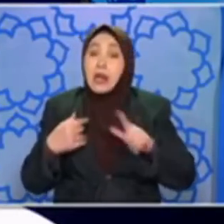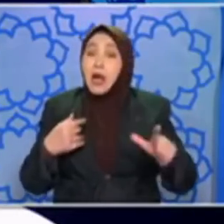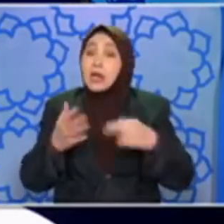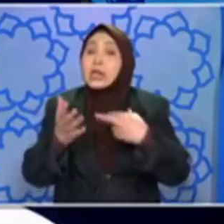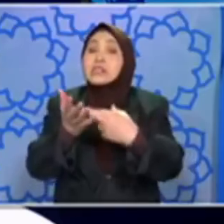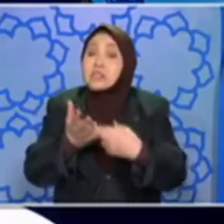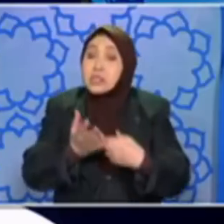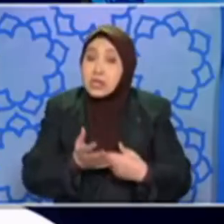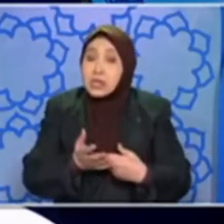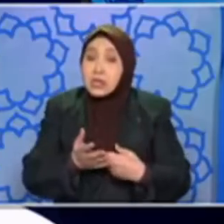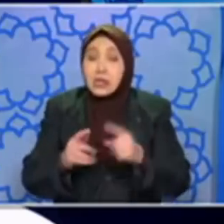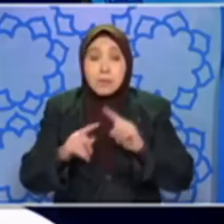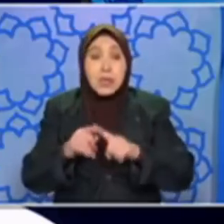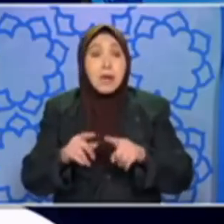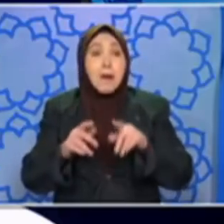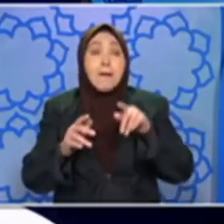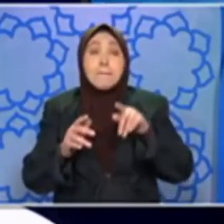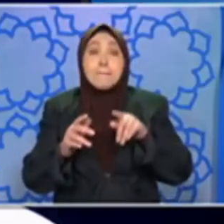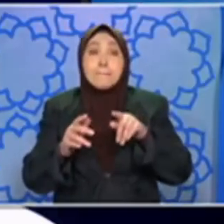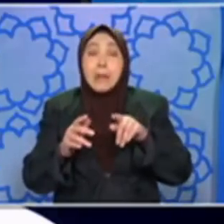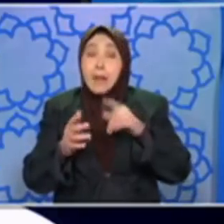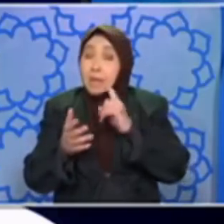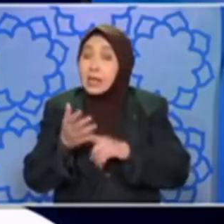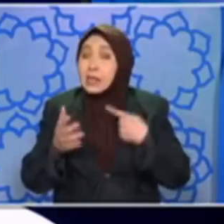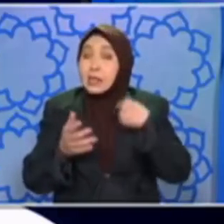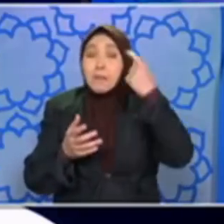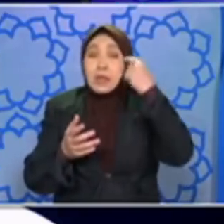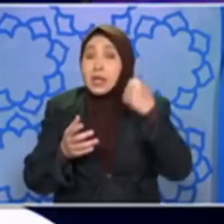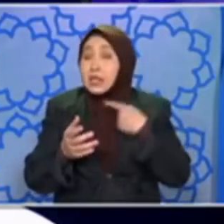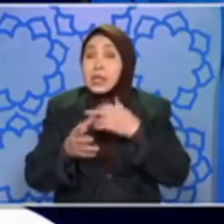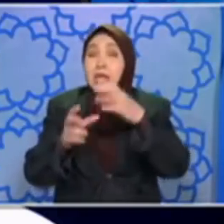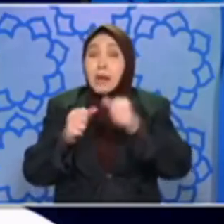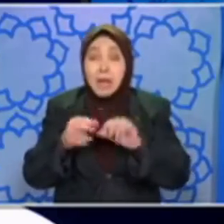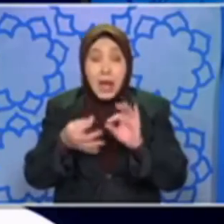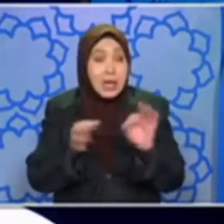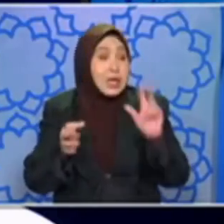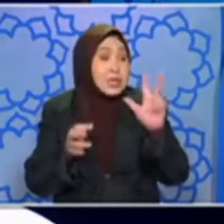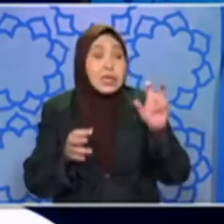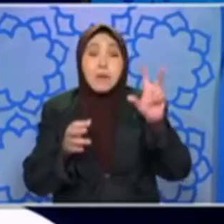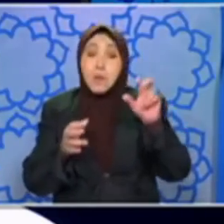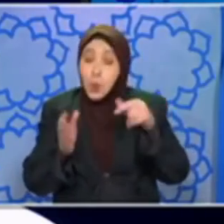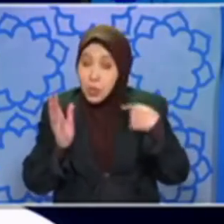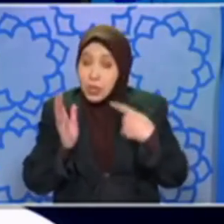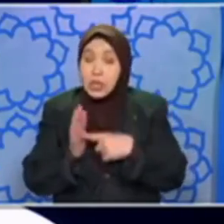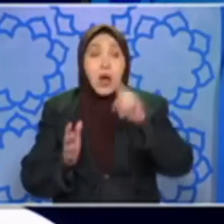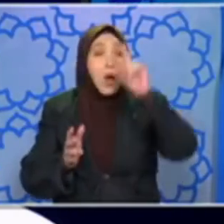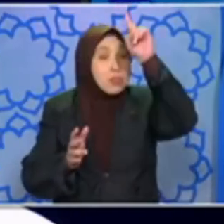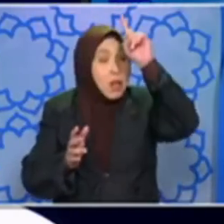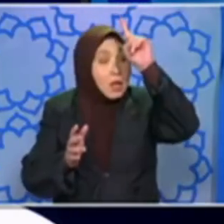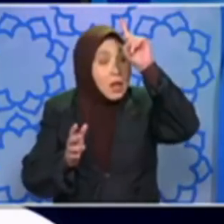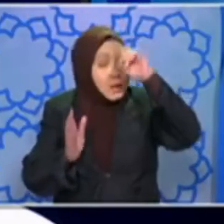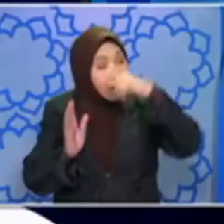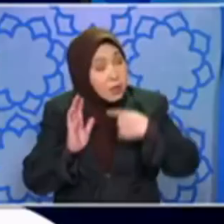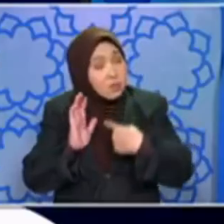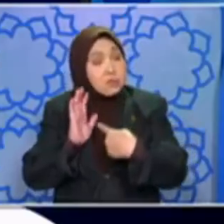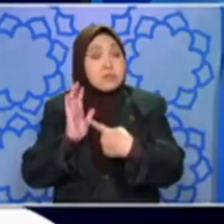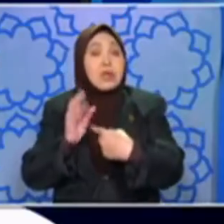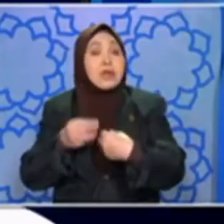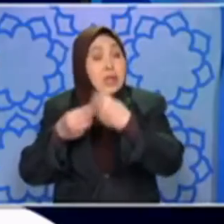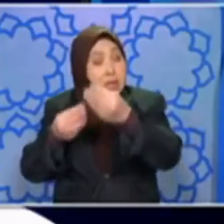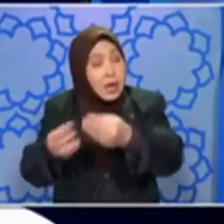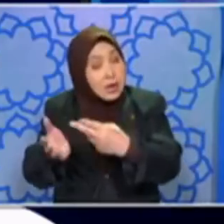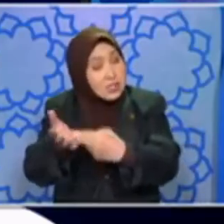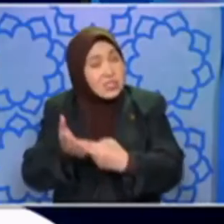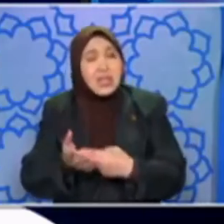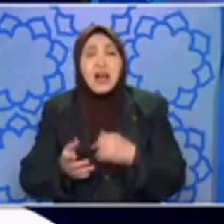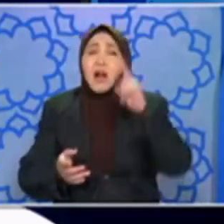rezeki. Tapi poin yang kita nak ambil juga daripada ayat 30 ini, Allah lah yang melapangkan rezeki kepada siapa yang